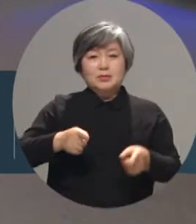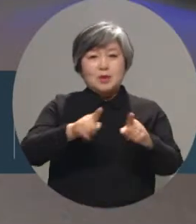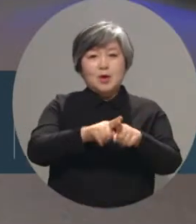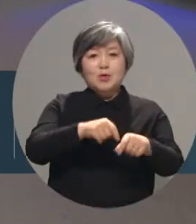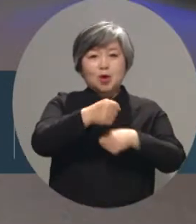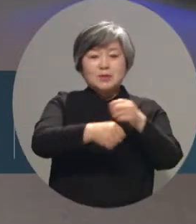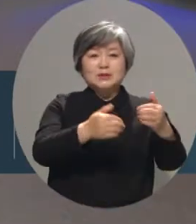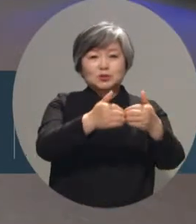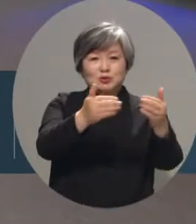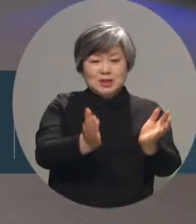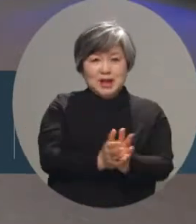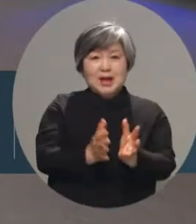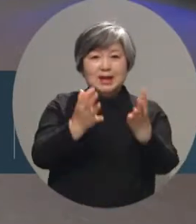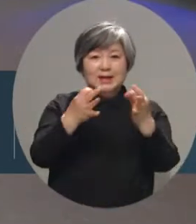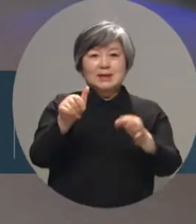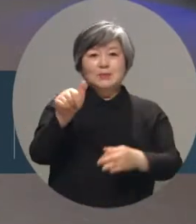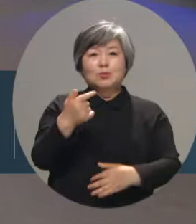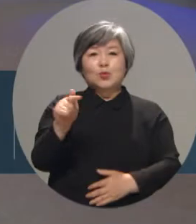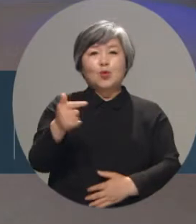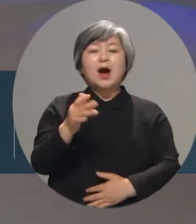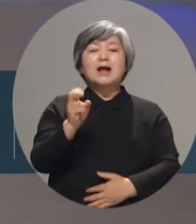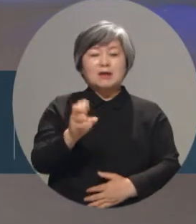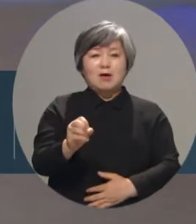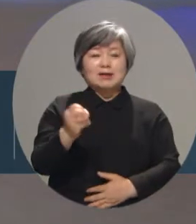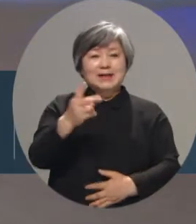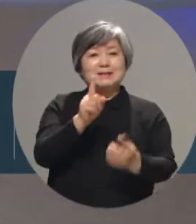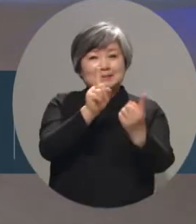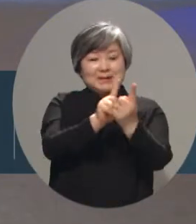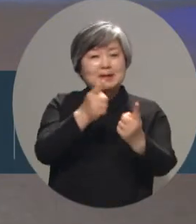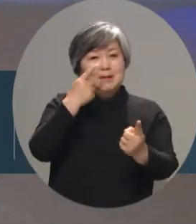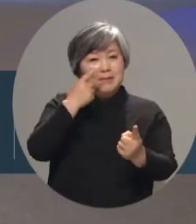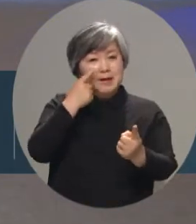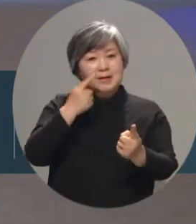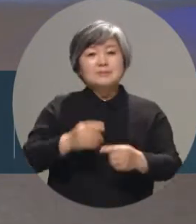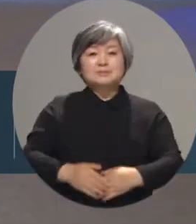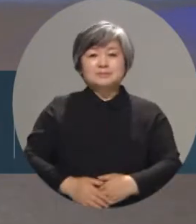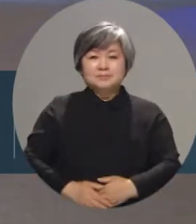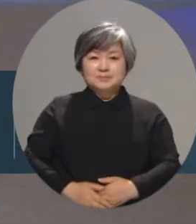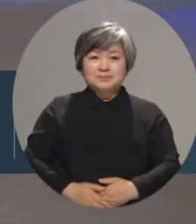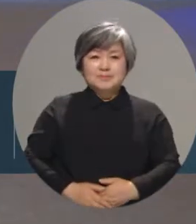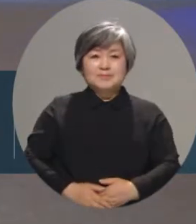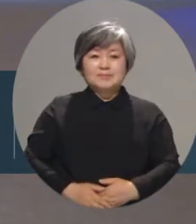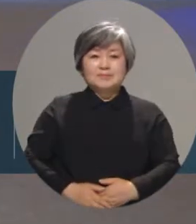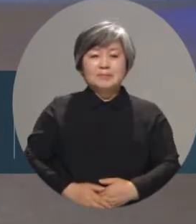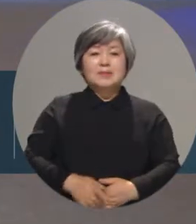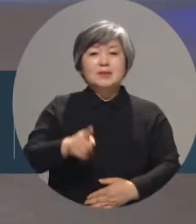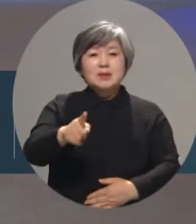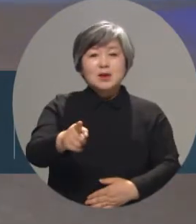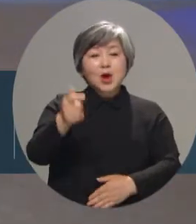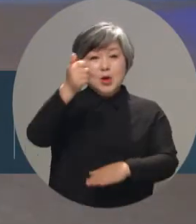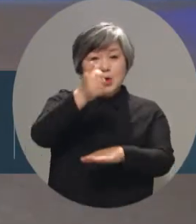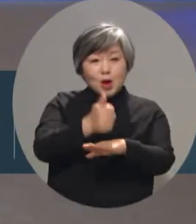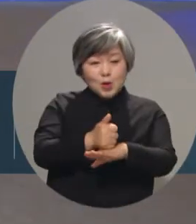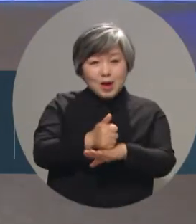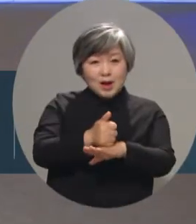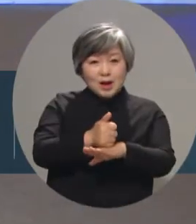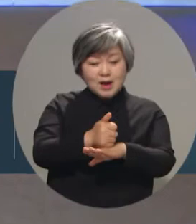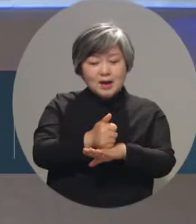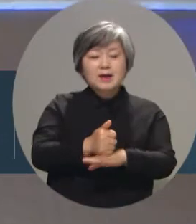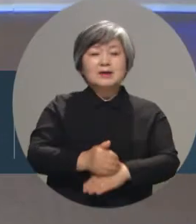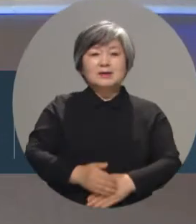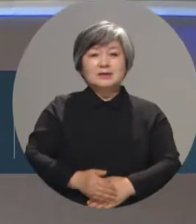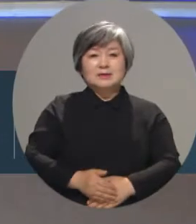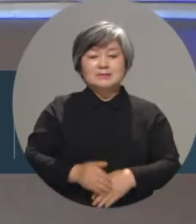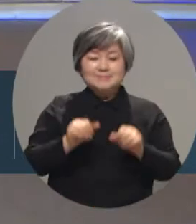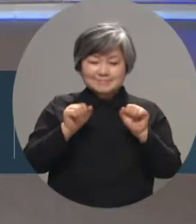더불어민주당 김관영 후보 한번 연결해 보겠습니다. 네, 후보님 나와 계시죠? 네, 출구조사 결과... 네, 안녕하세요. 네,